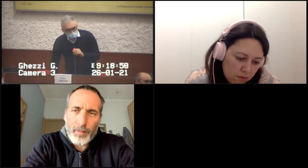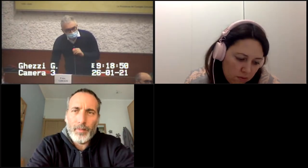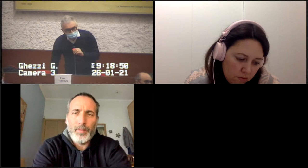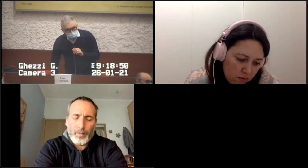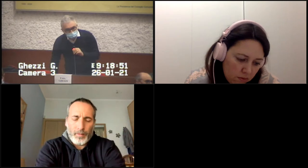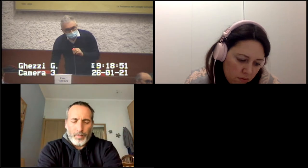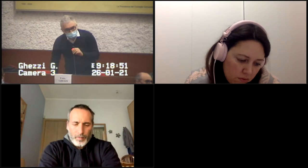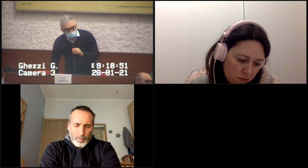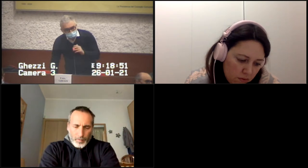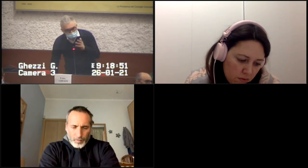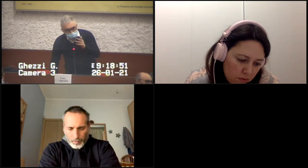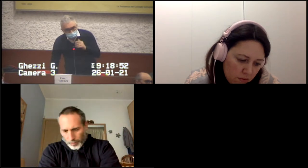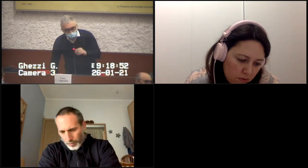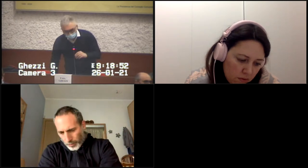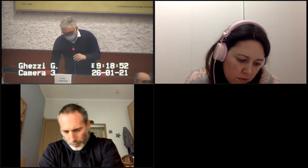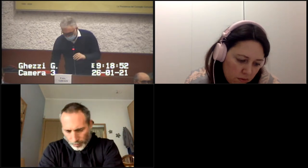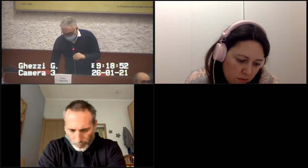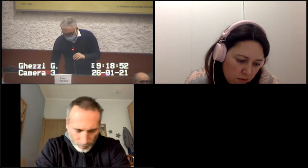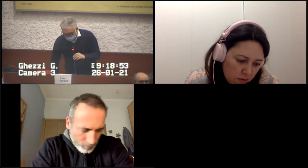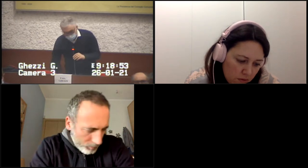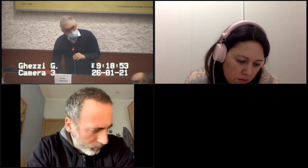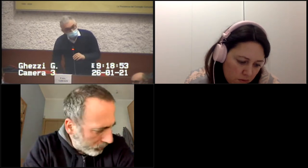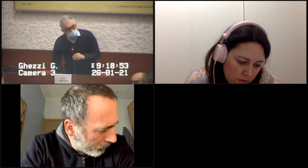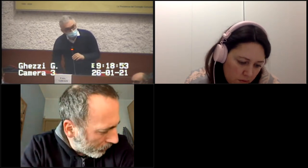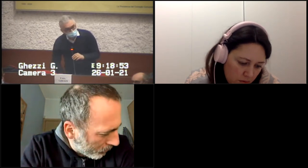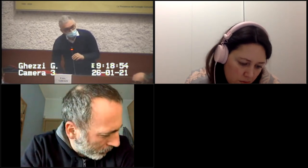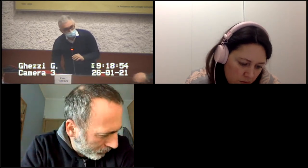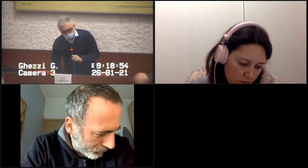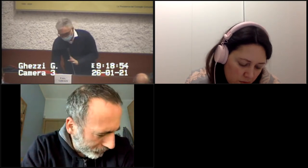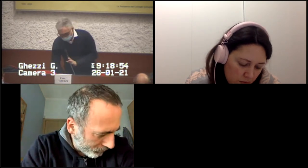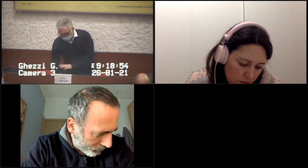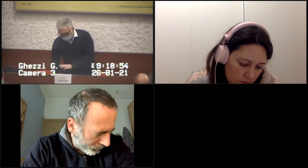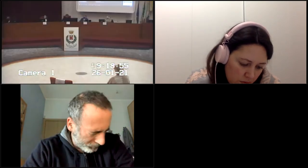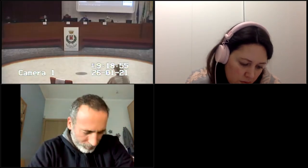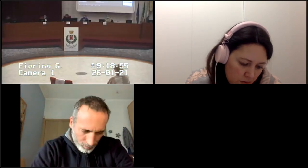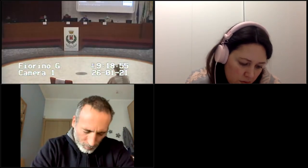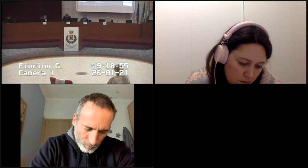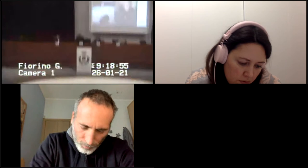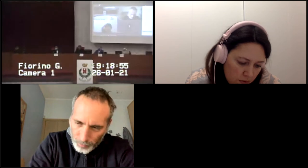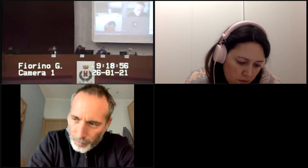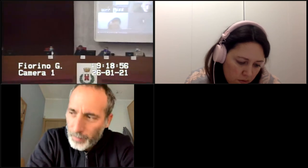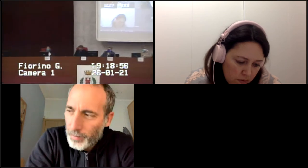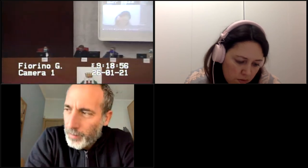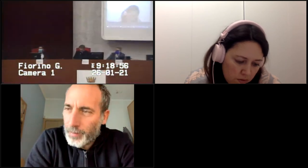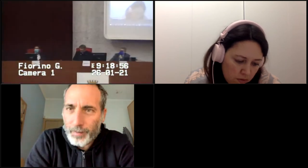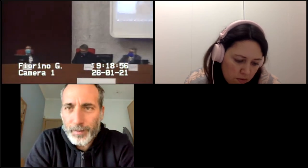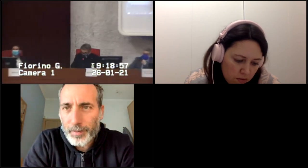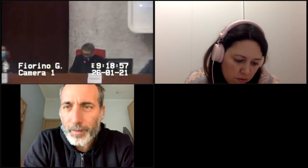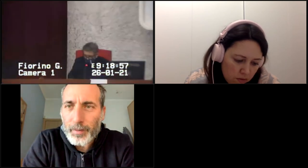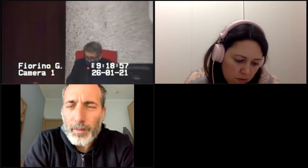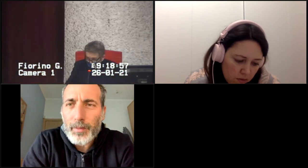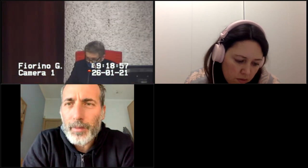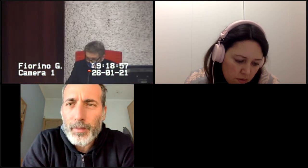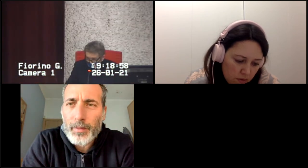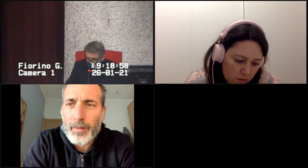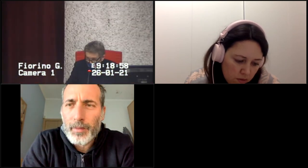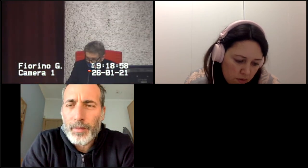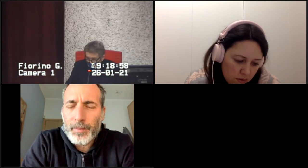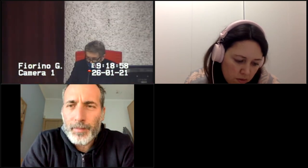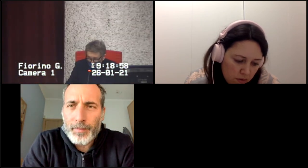nell'operato dei nostri tecnici e di questa amministrazione. Grazie. Lega Nord,